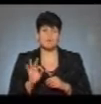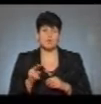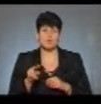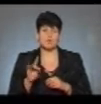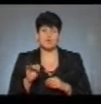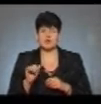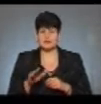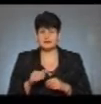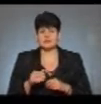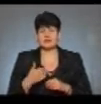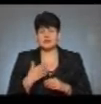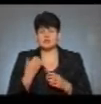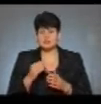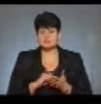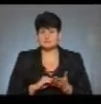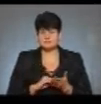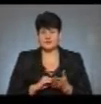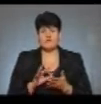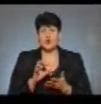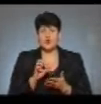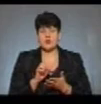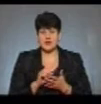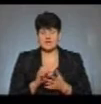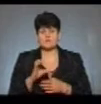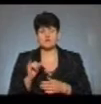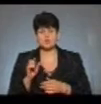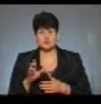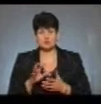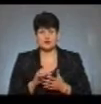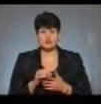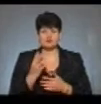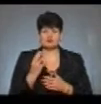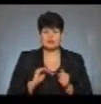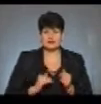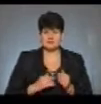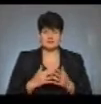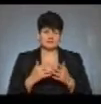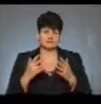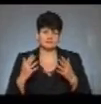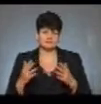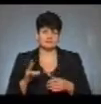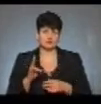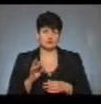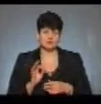закладу, я ще раз хочу сказати, воно в оренді, в суборенді, 4 підприємці і так далі. Ну,